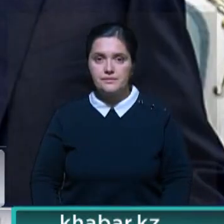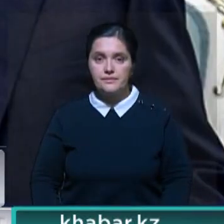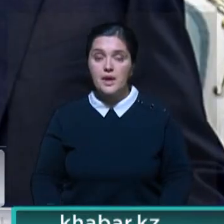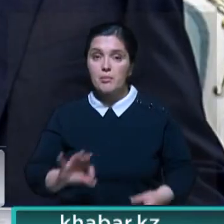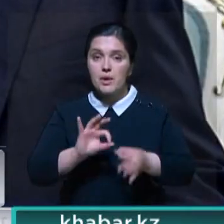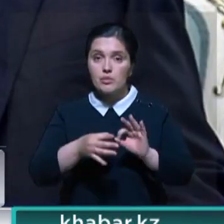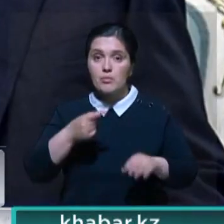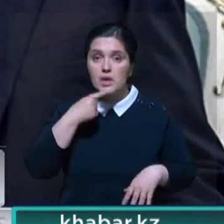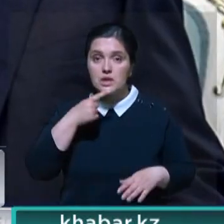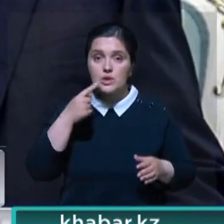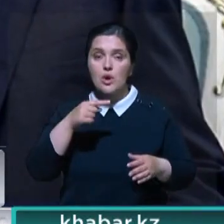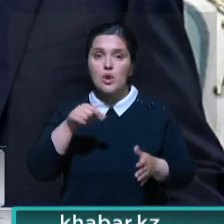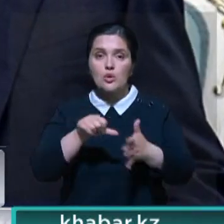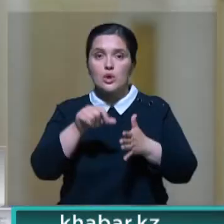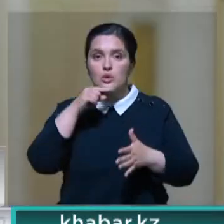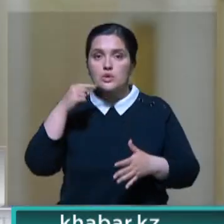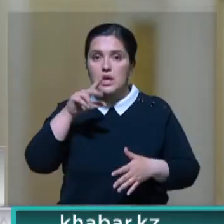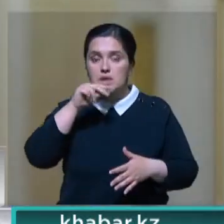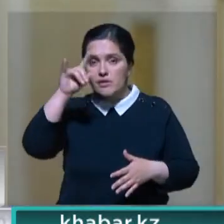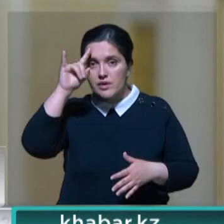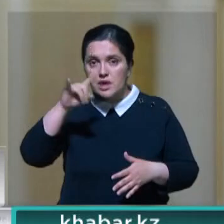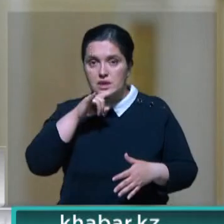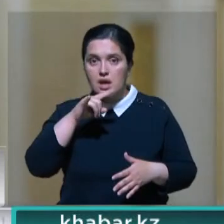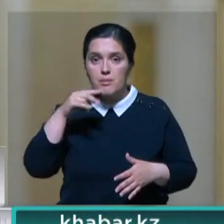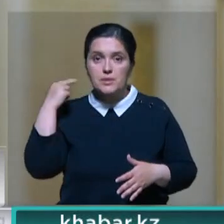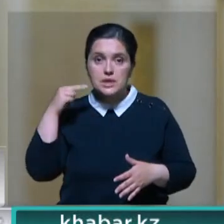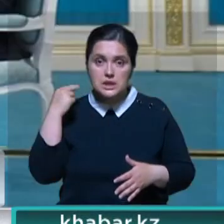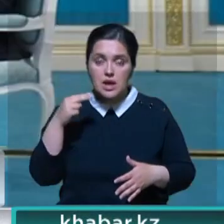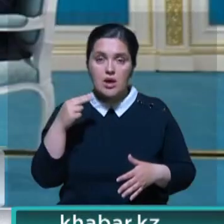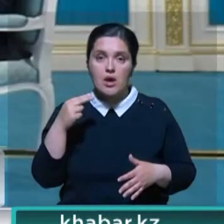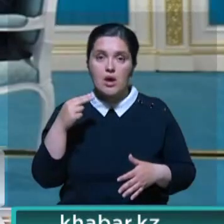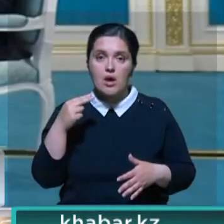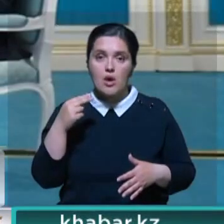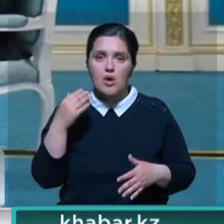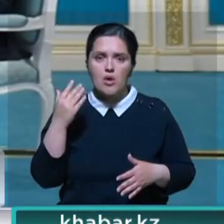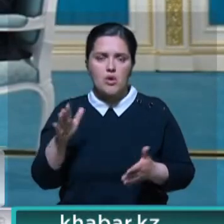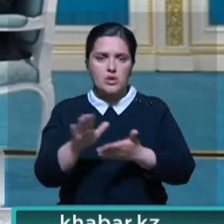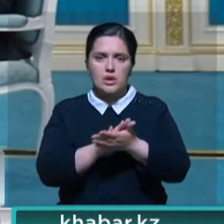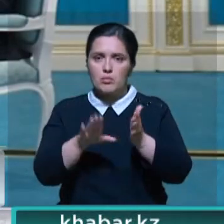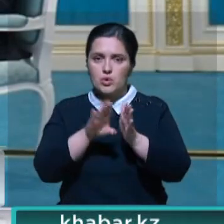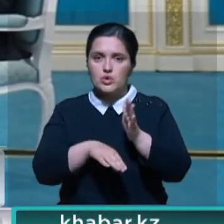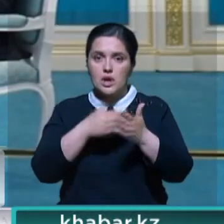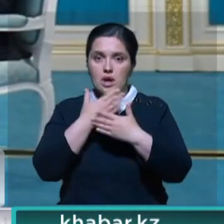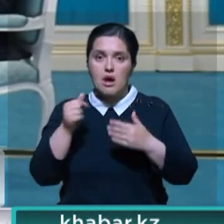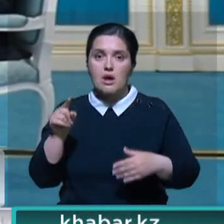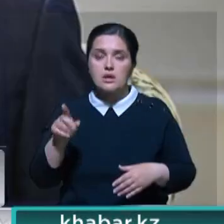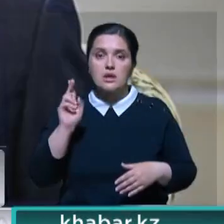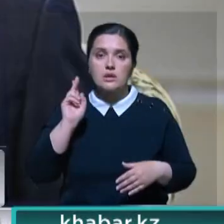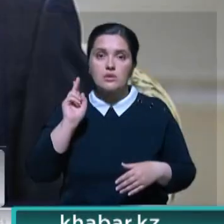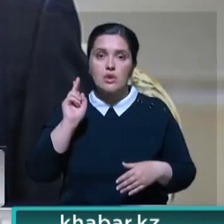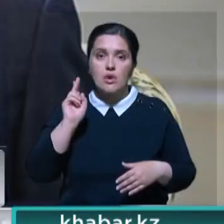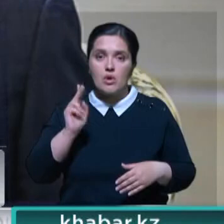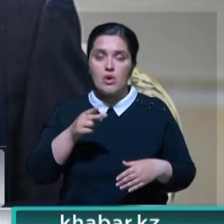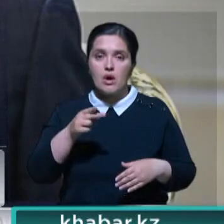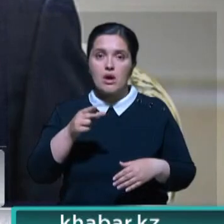Подробно шла речь и о роли русского языка в Казахстане. По словам президента, в целом его позиции не претерпели каких-либо ухудшений. Ну а те,